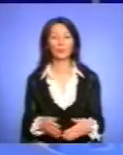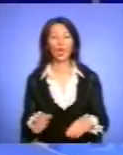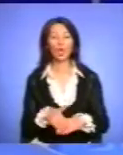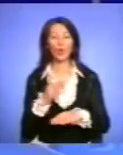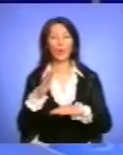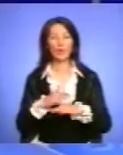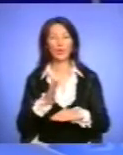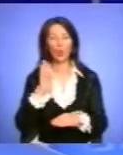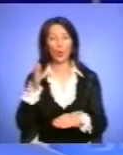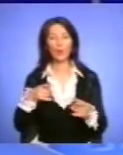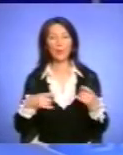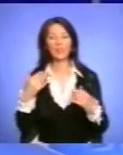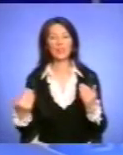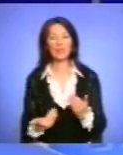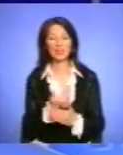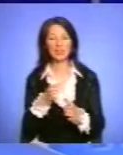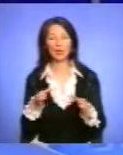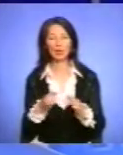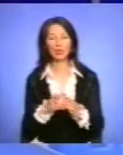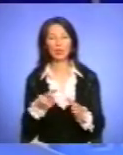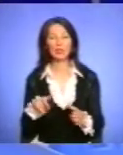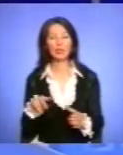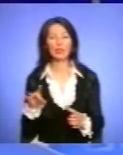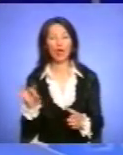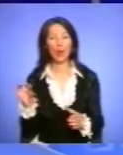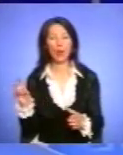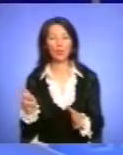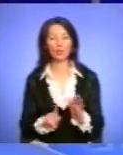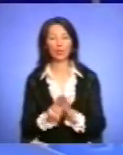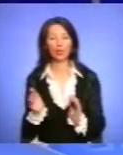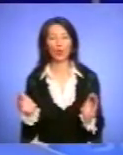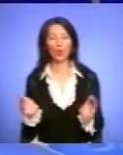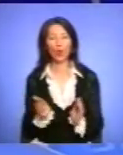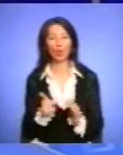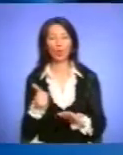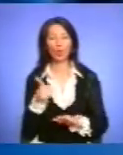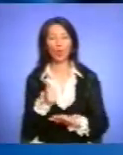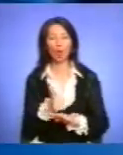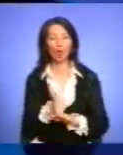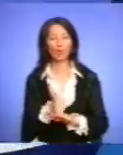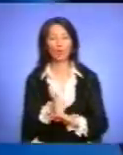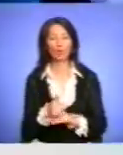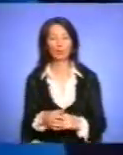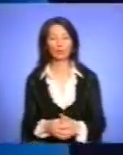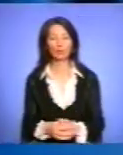Добрий вечір. У прямому ефірі «Вісті» у студії Лариса Романів. Спочатку коротко про головне.